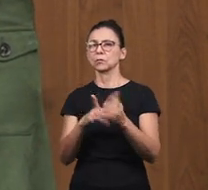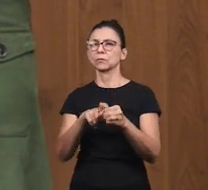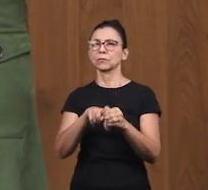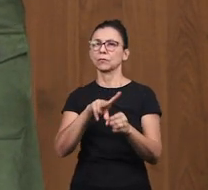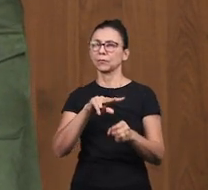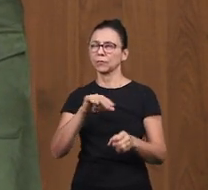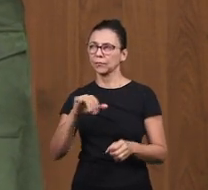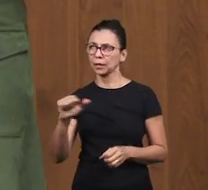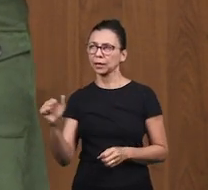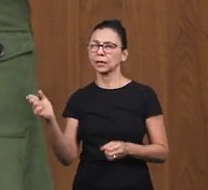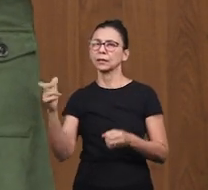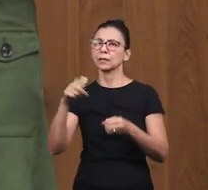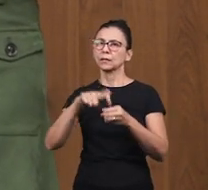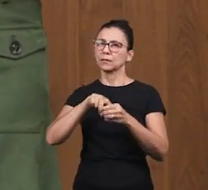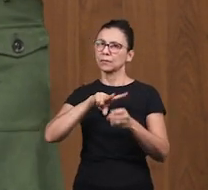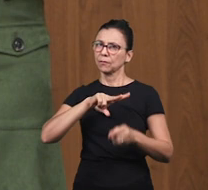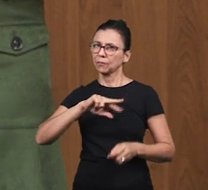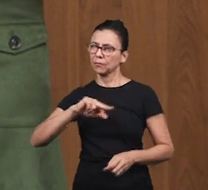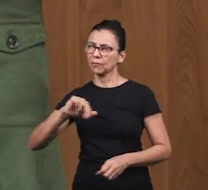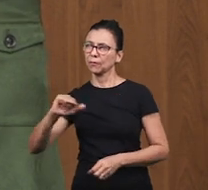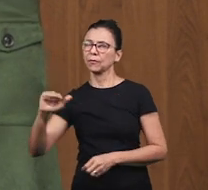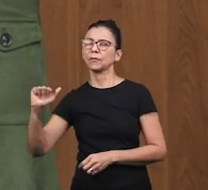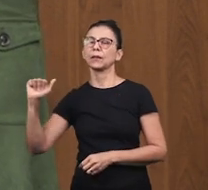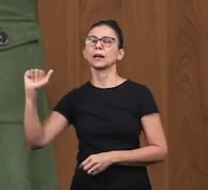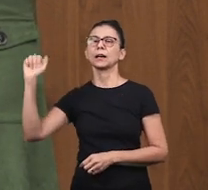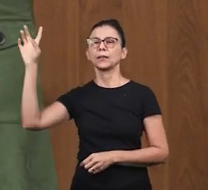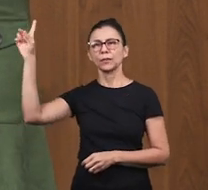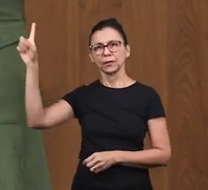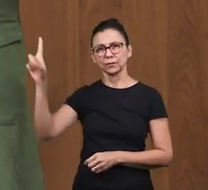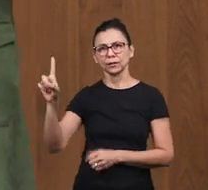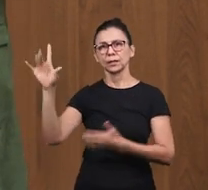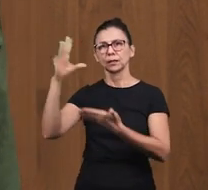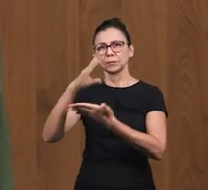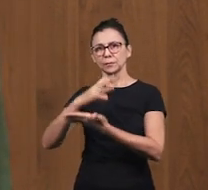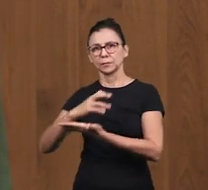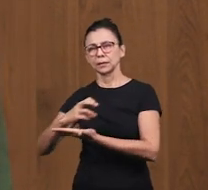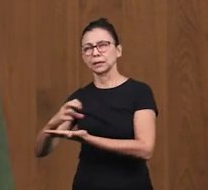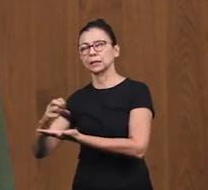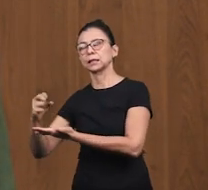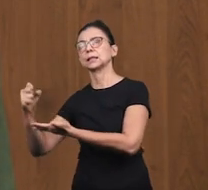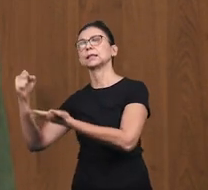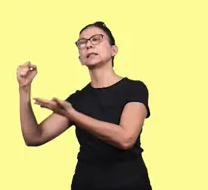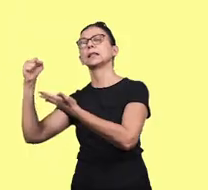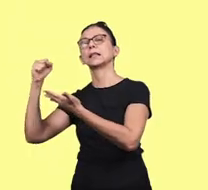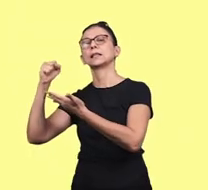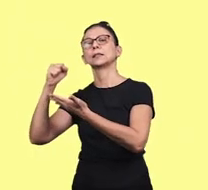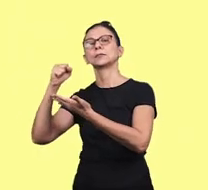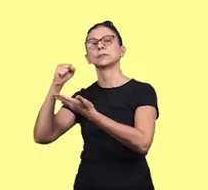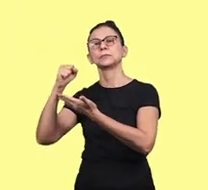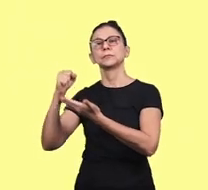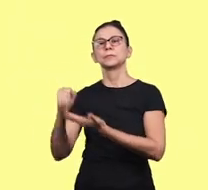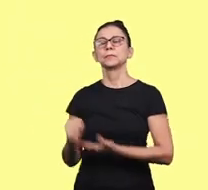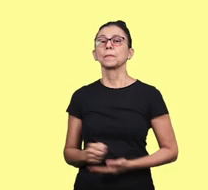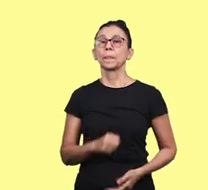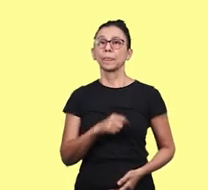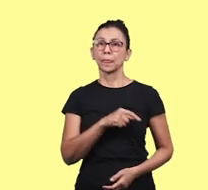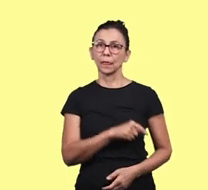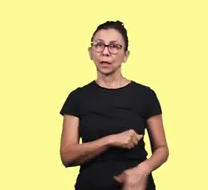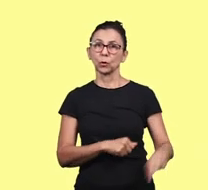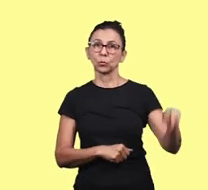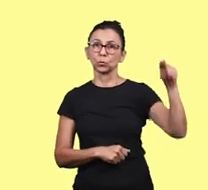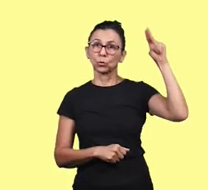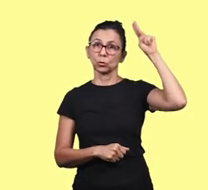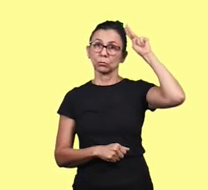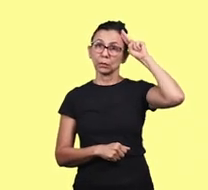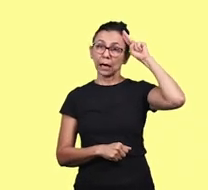chaque jour, dans notre cœur, nous sommes en train de dire quoi? Que le Seigneur Jésus, nous lui appartenons. Ainsi comme le soldat